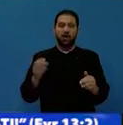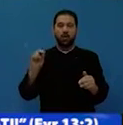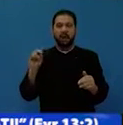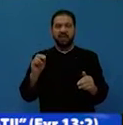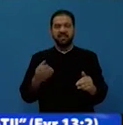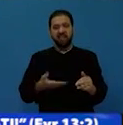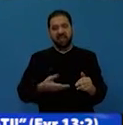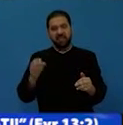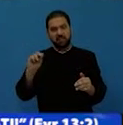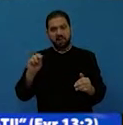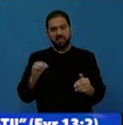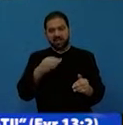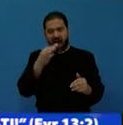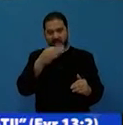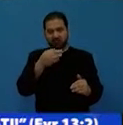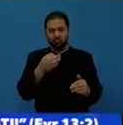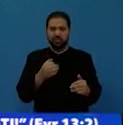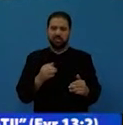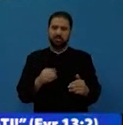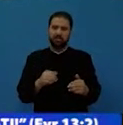părintele Paisie l-a trimis să se